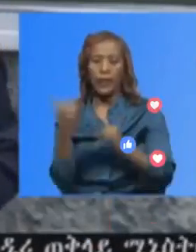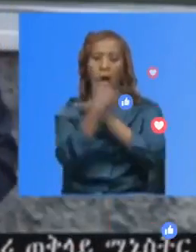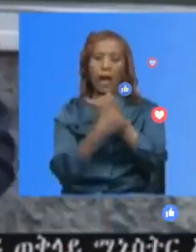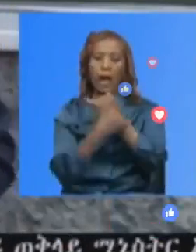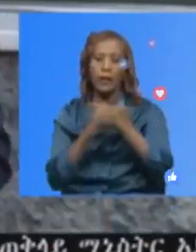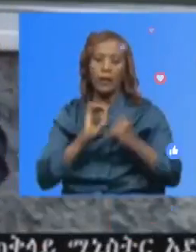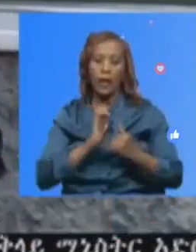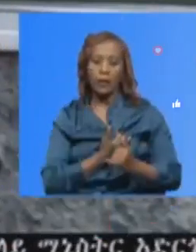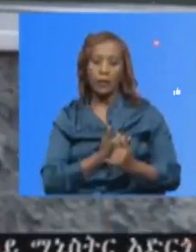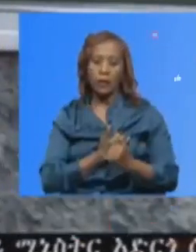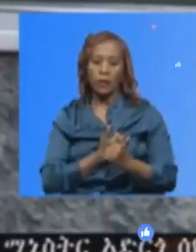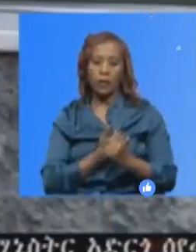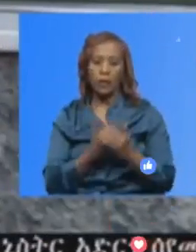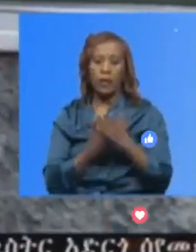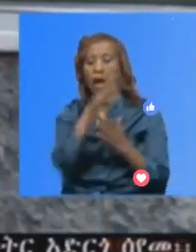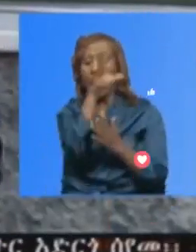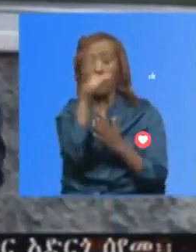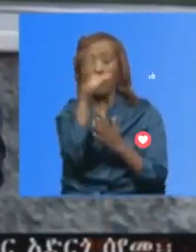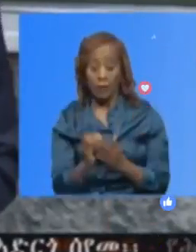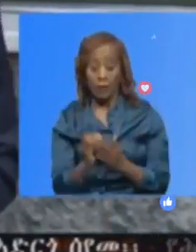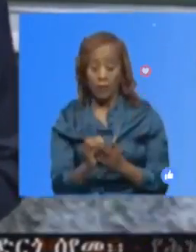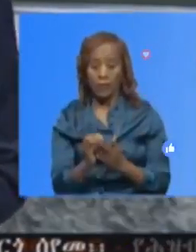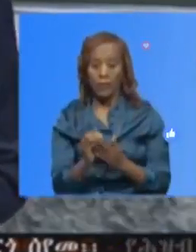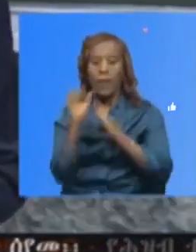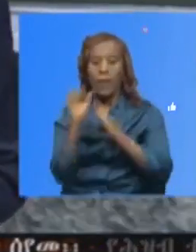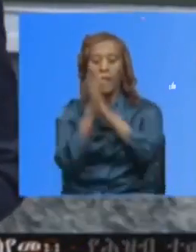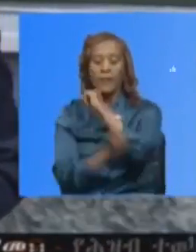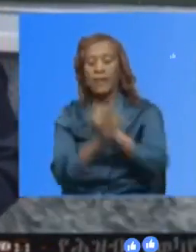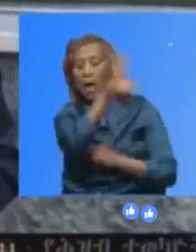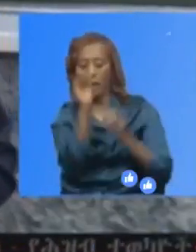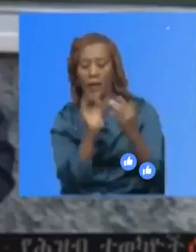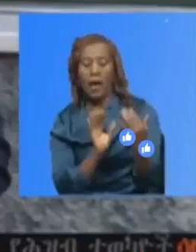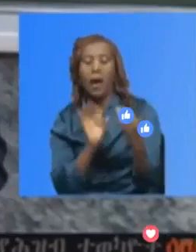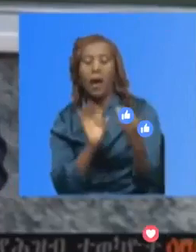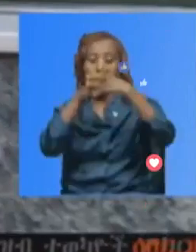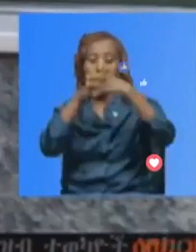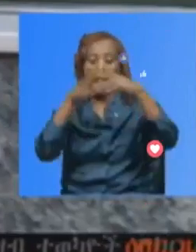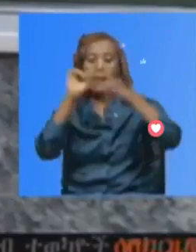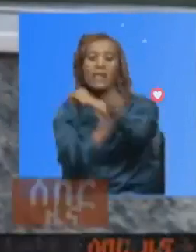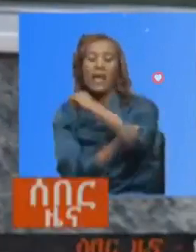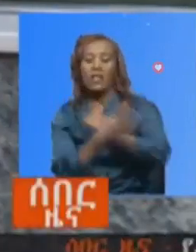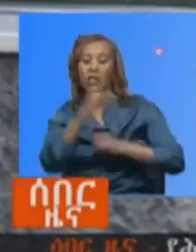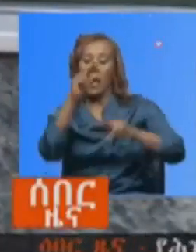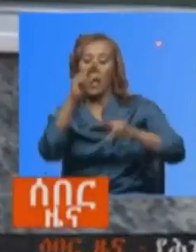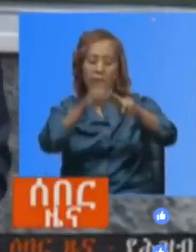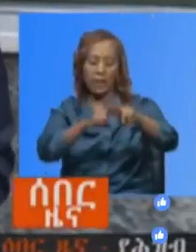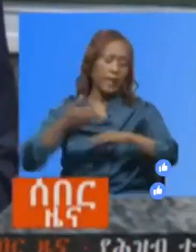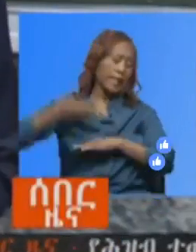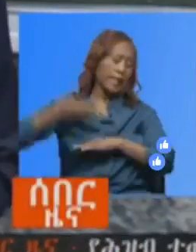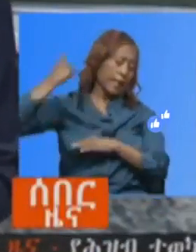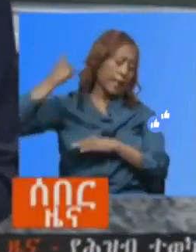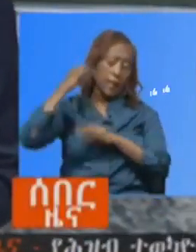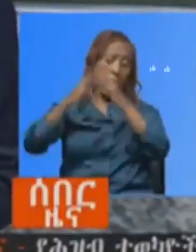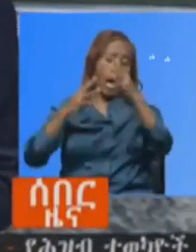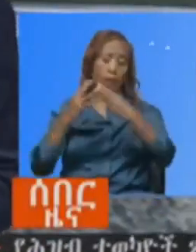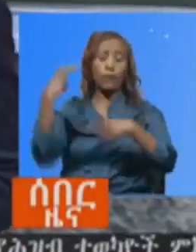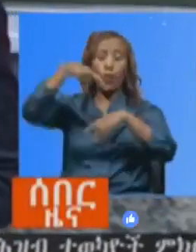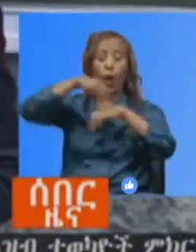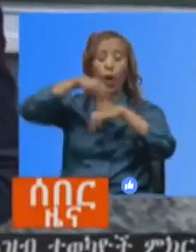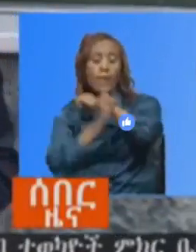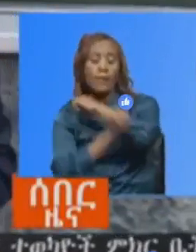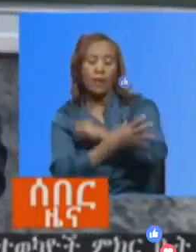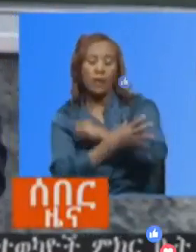ሀገራችን የፓን አፍሪካኒዝም መሰረት፣ የአፍሪካ ህብረት መስራችና መቀመጫ፣ የቀደምት ዓለም አቀፍ ተቋማት